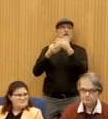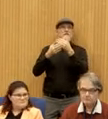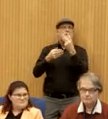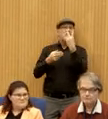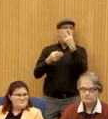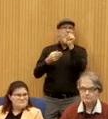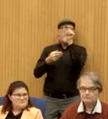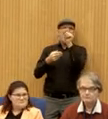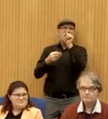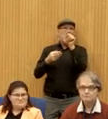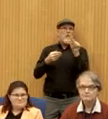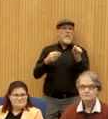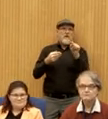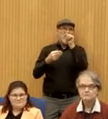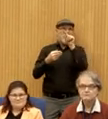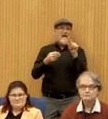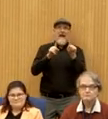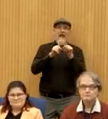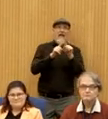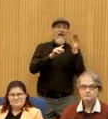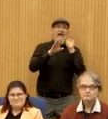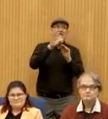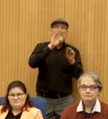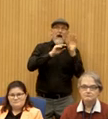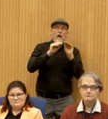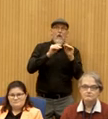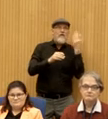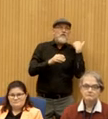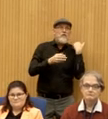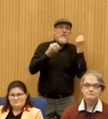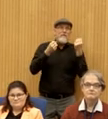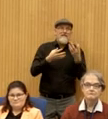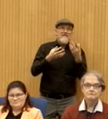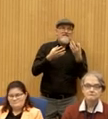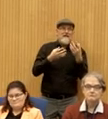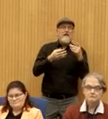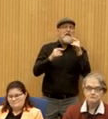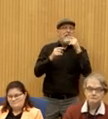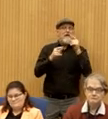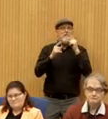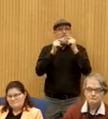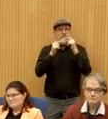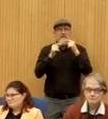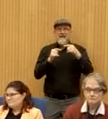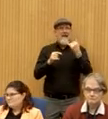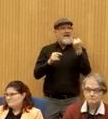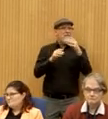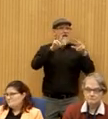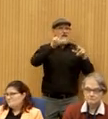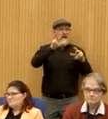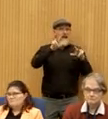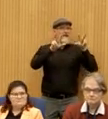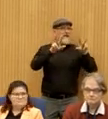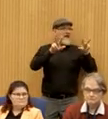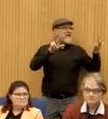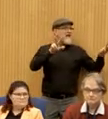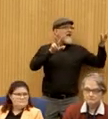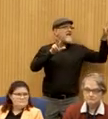Aus jeder Gruppe, bei uns sind es meistens fünf Gruppen, kommt ein Teilnehmer oder eine Teilnehmerin nach